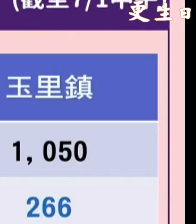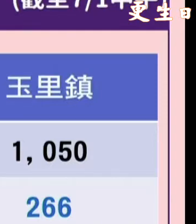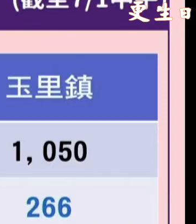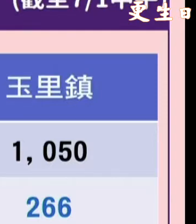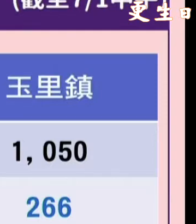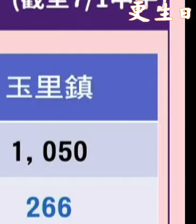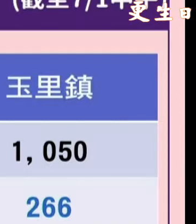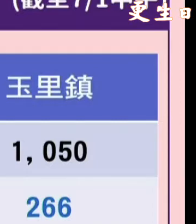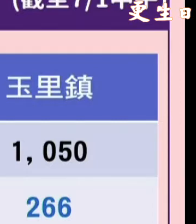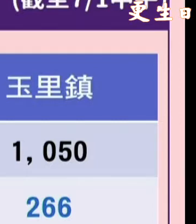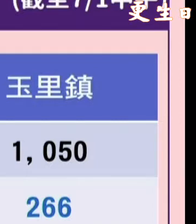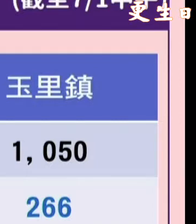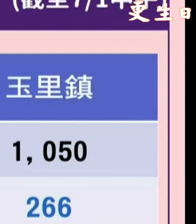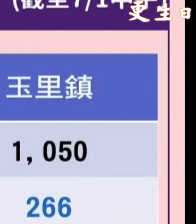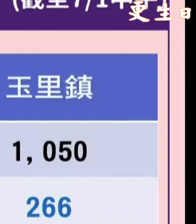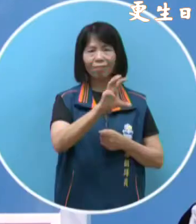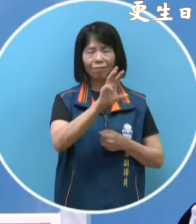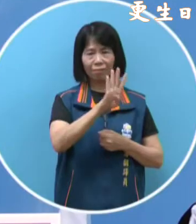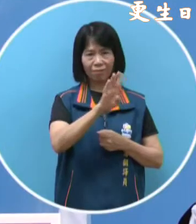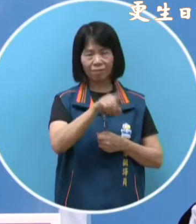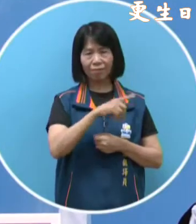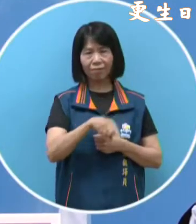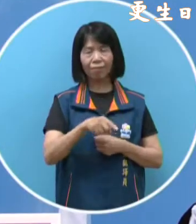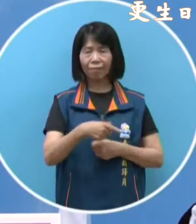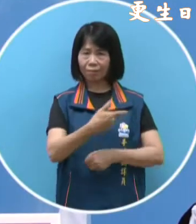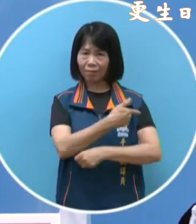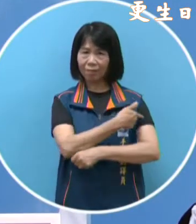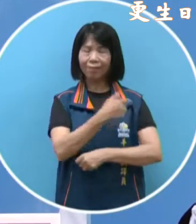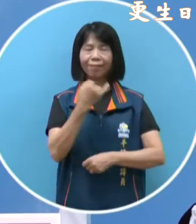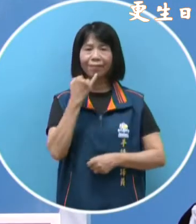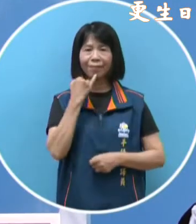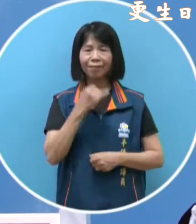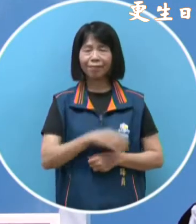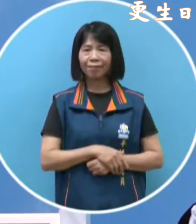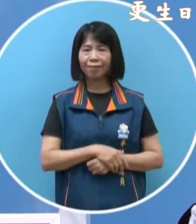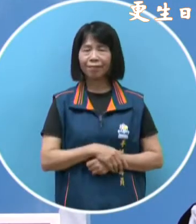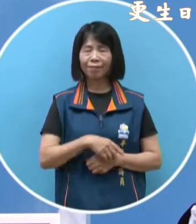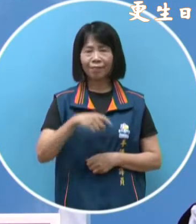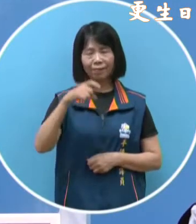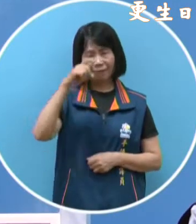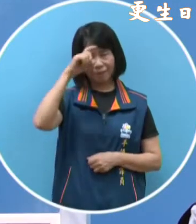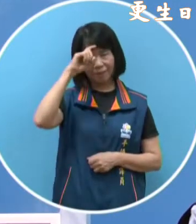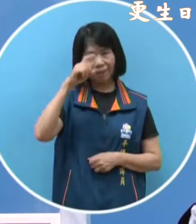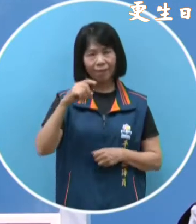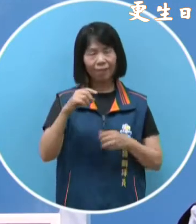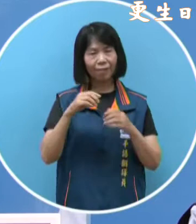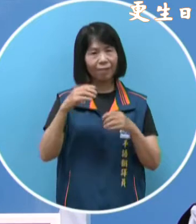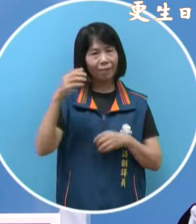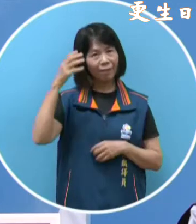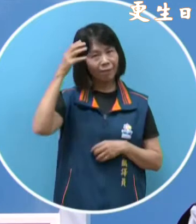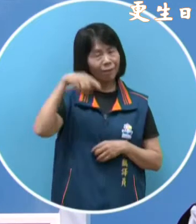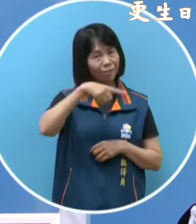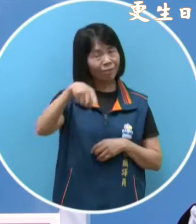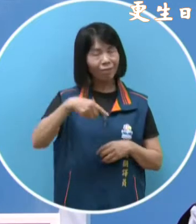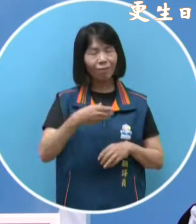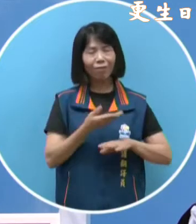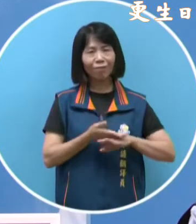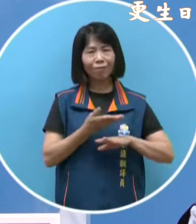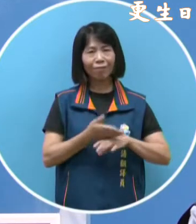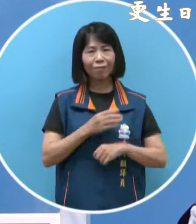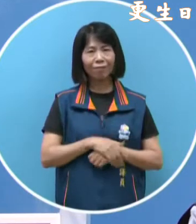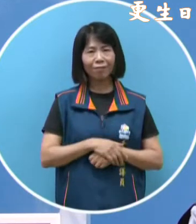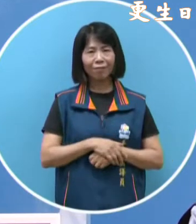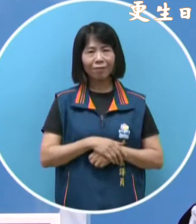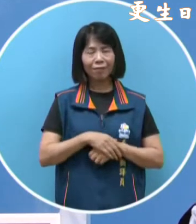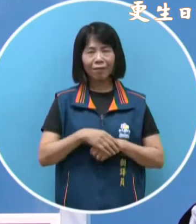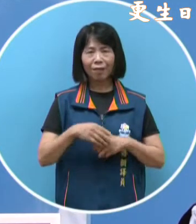有784位哈。那所以呢，好，我们的乡亲老大人们其实不用太担心，好，我们还有很